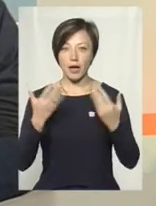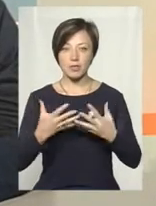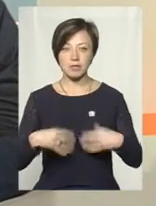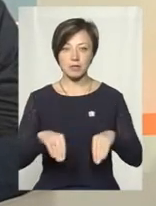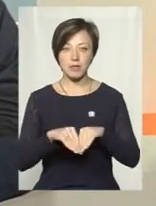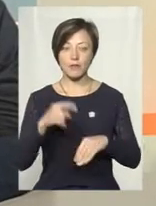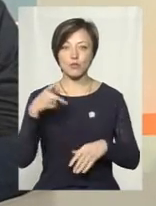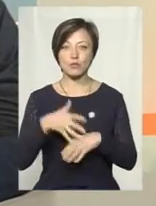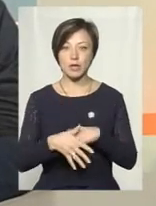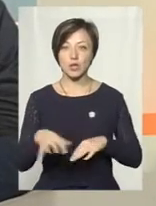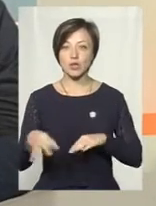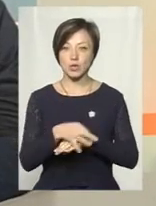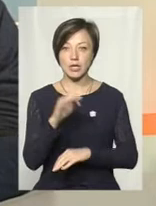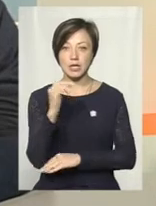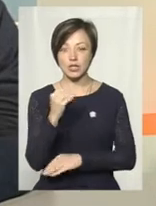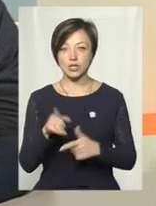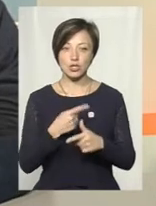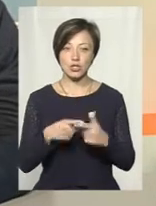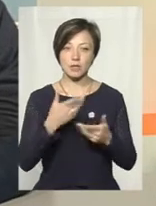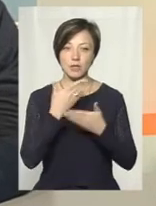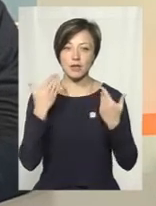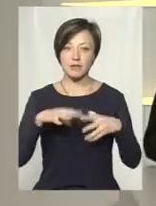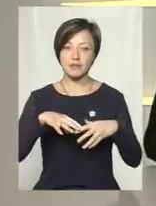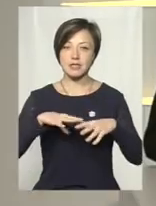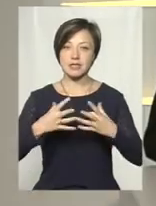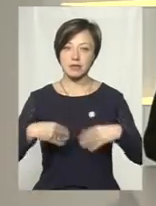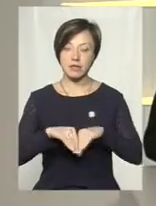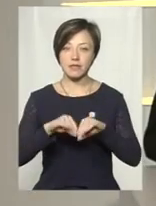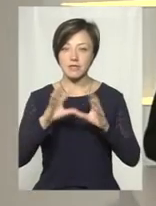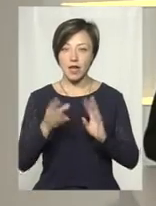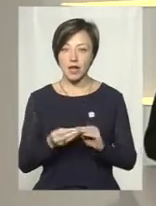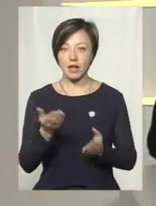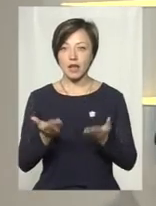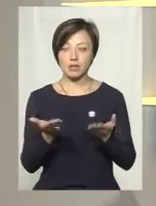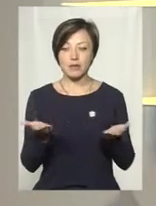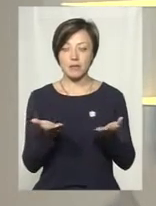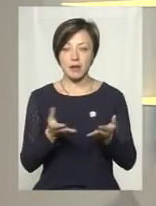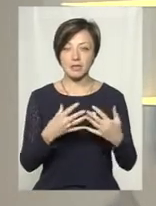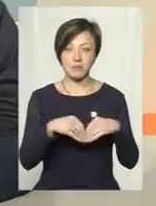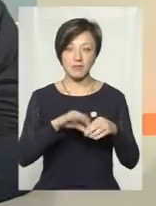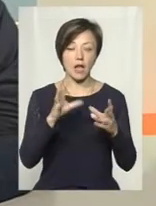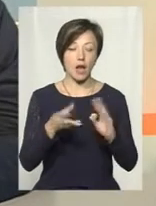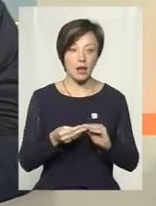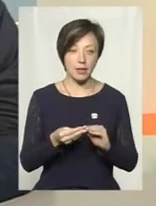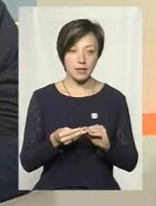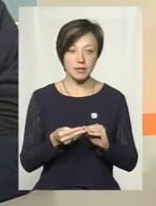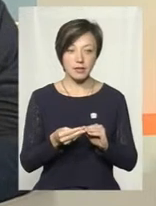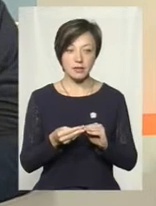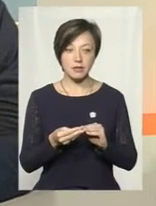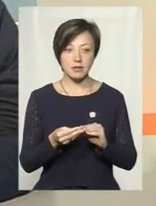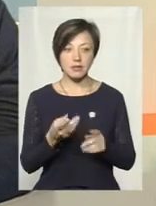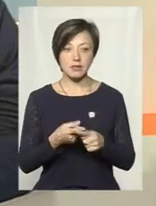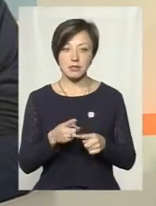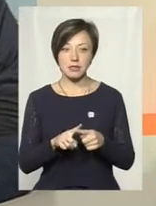сім'ї в розумінні дружини, дитини, чи немає в сім'ї взагалі. Якщо ми говоримо, яких немає в сім'ї взагалі,